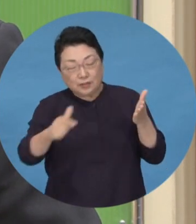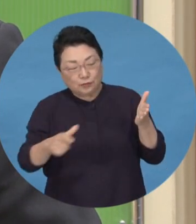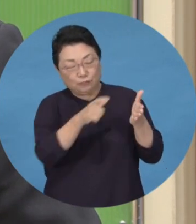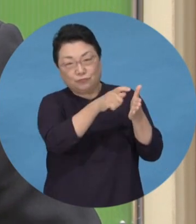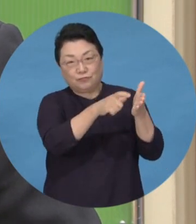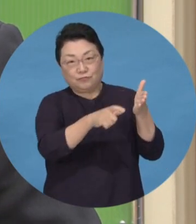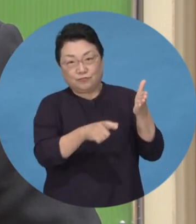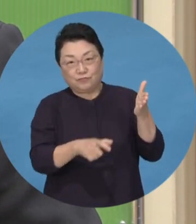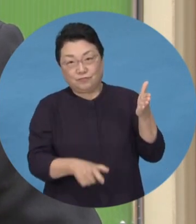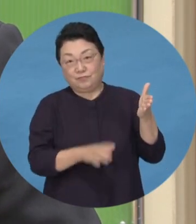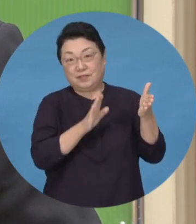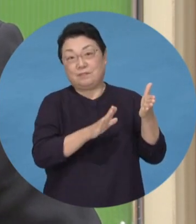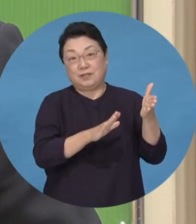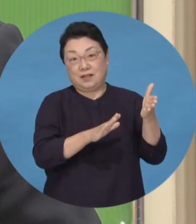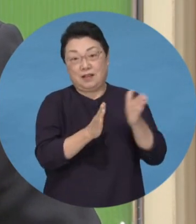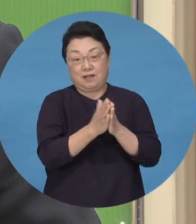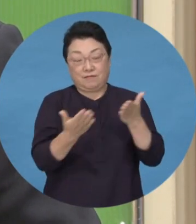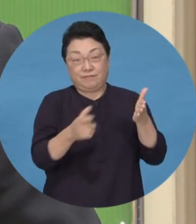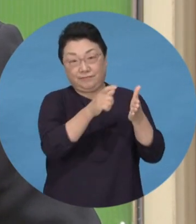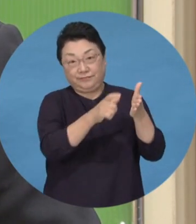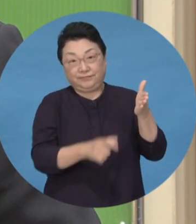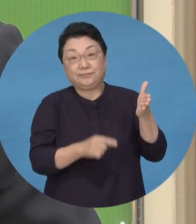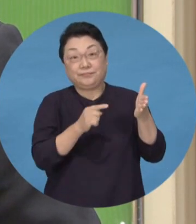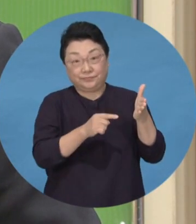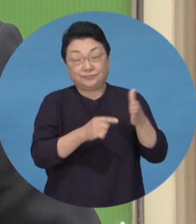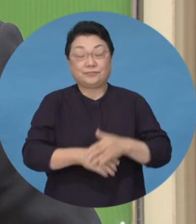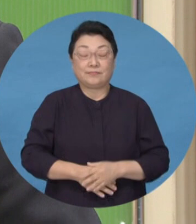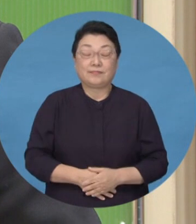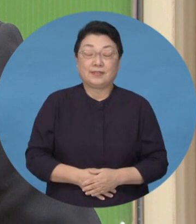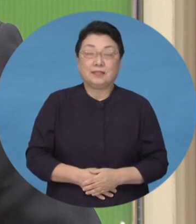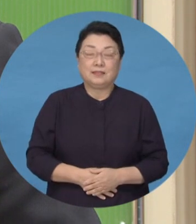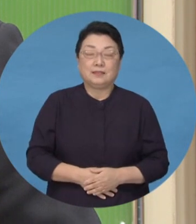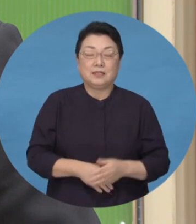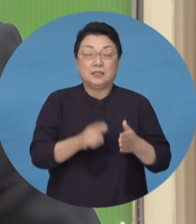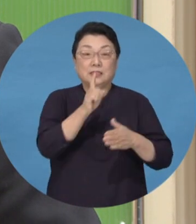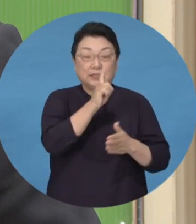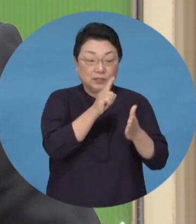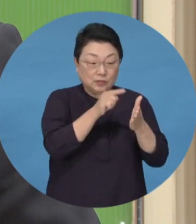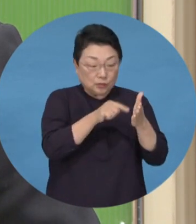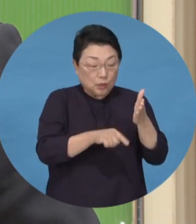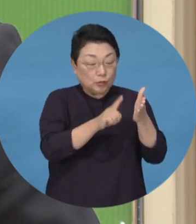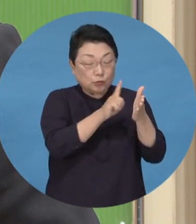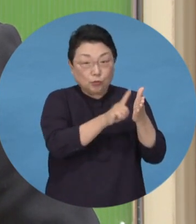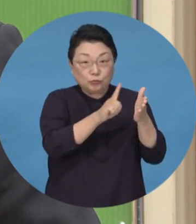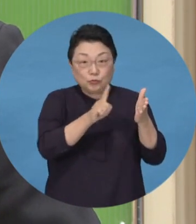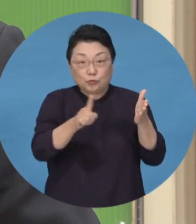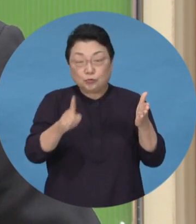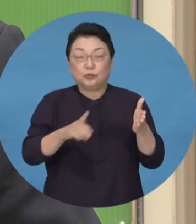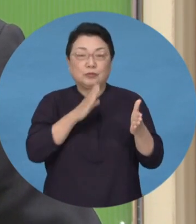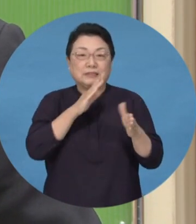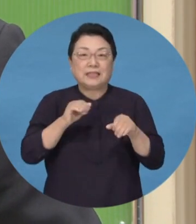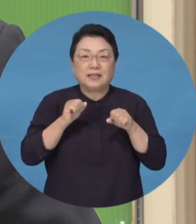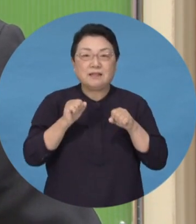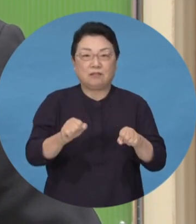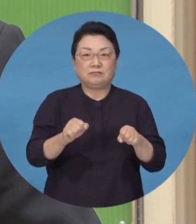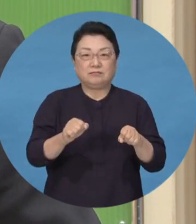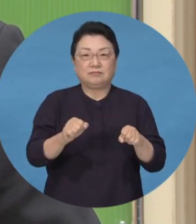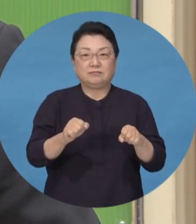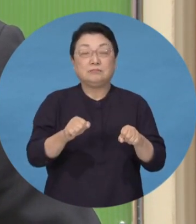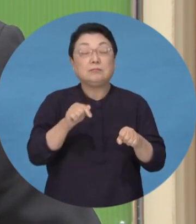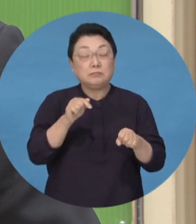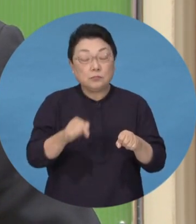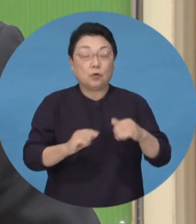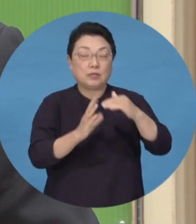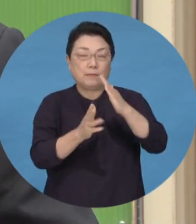たものでしてこれはあの一つ一つですね実行していくことでおそらく